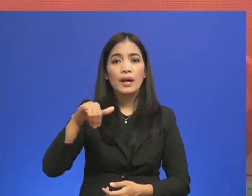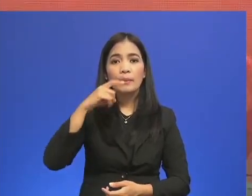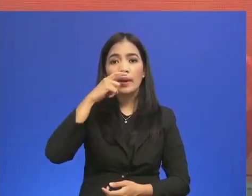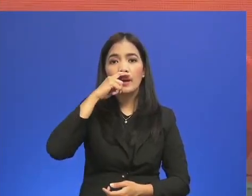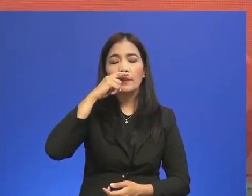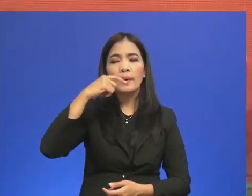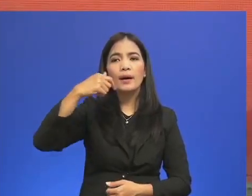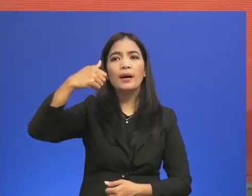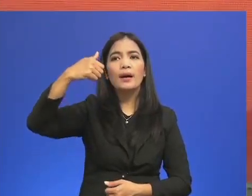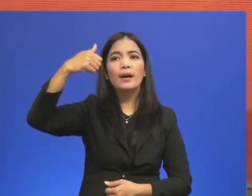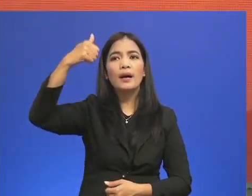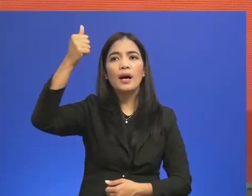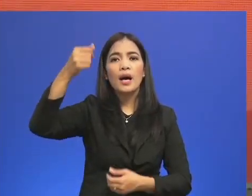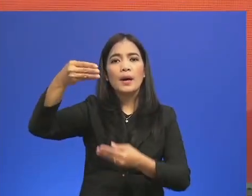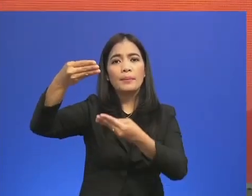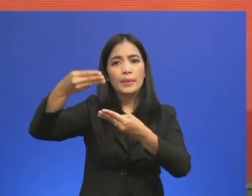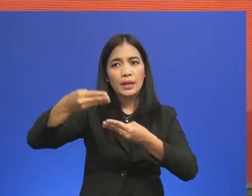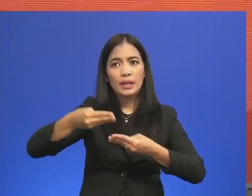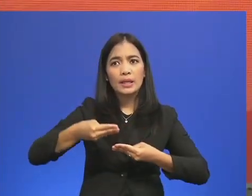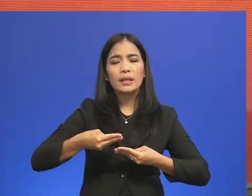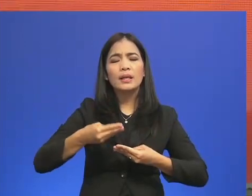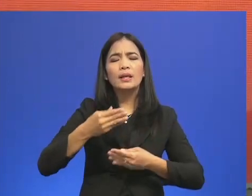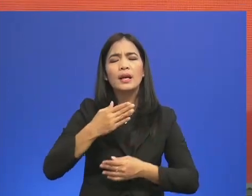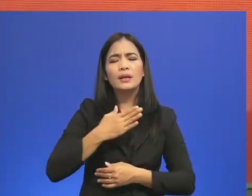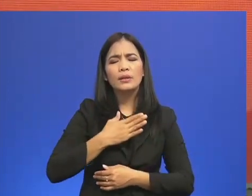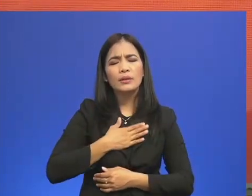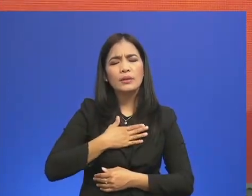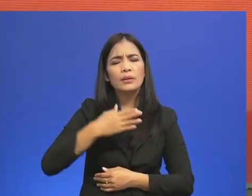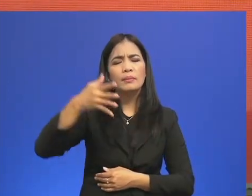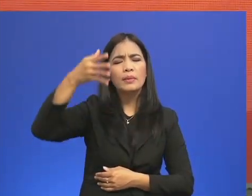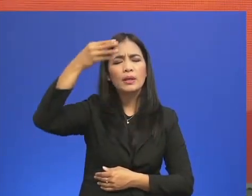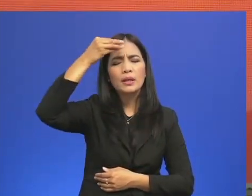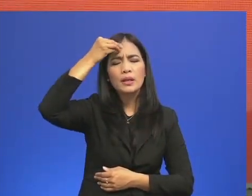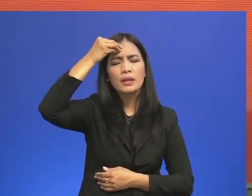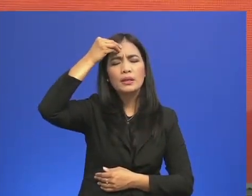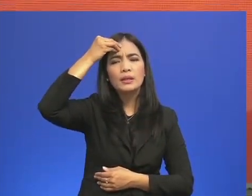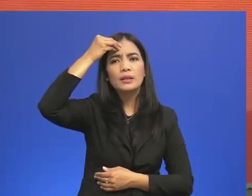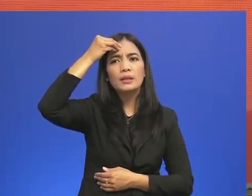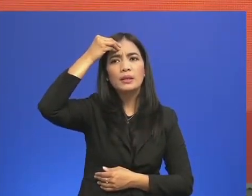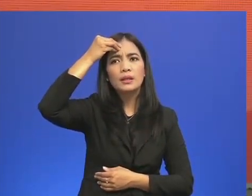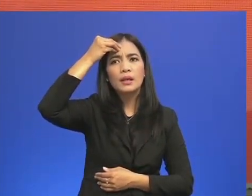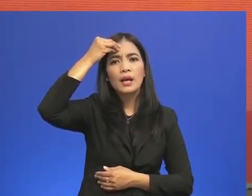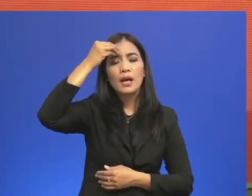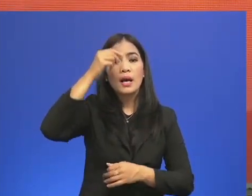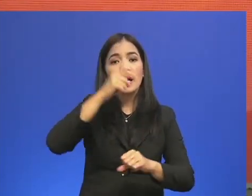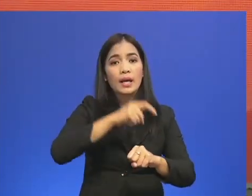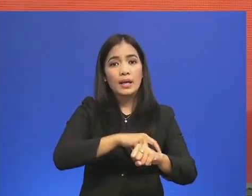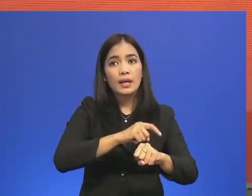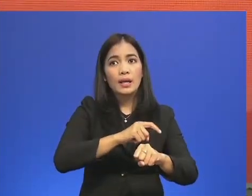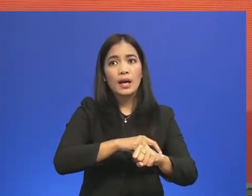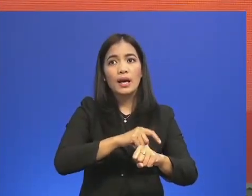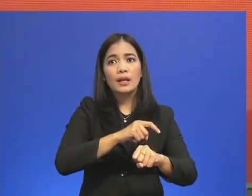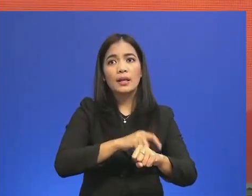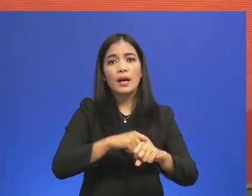Ya Bapa, beri aku mengerti